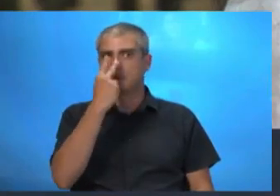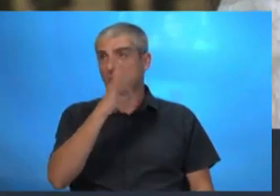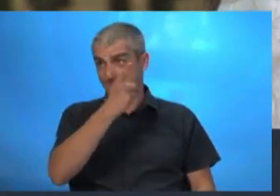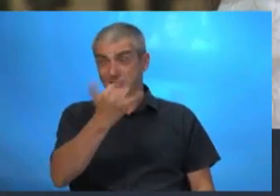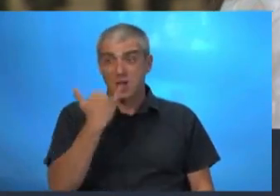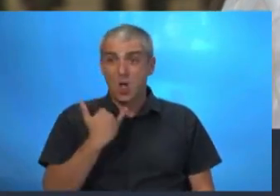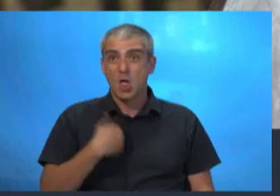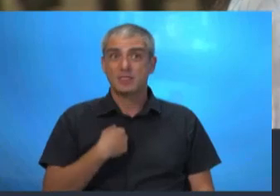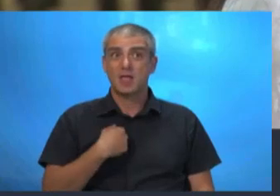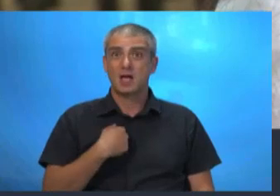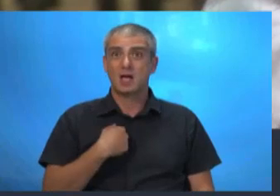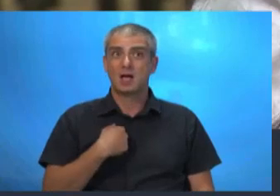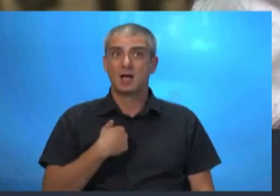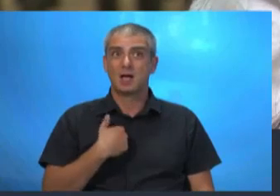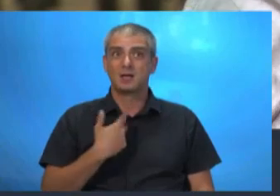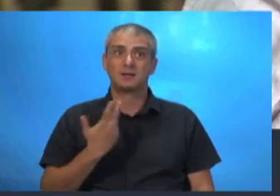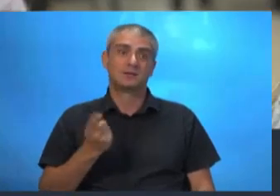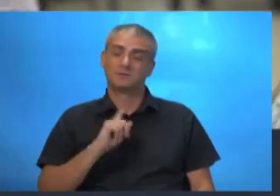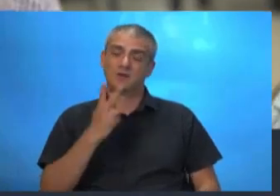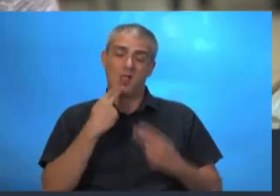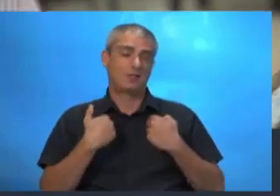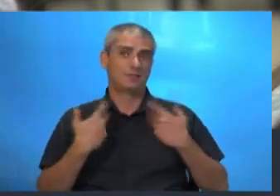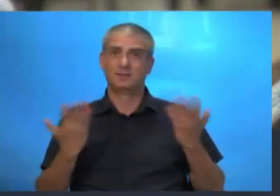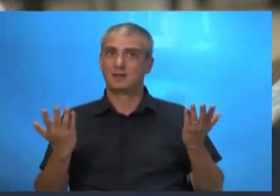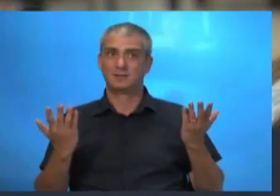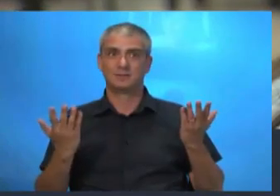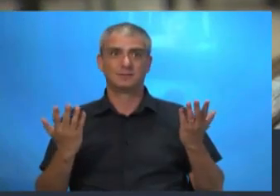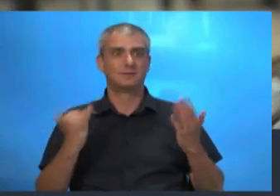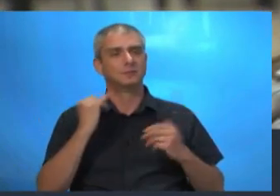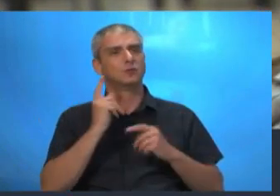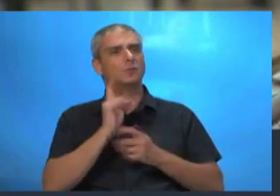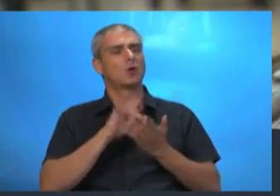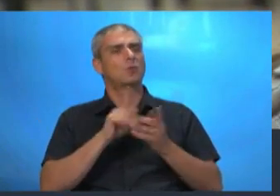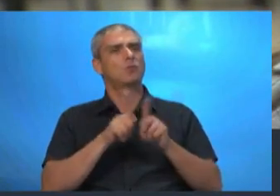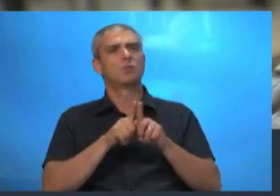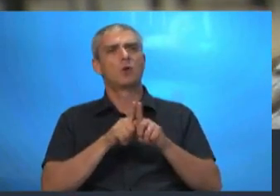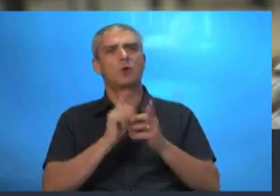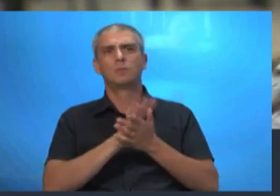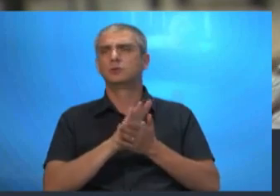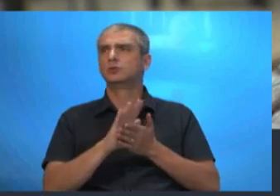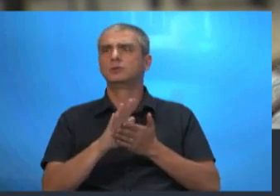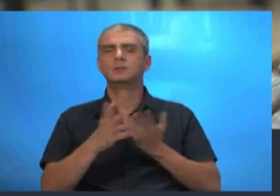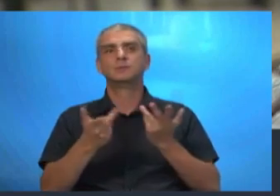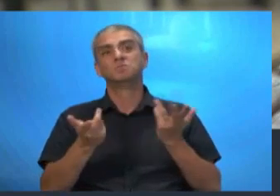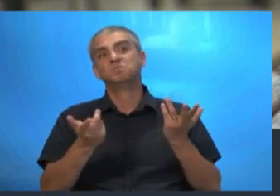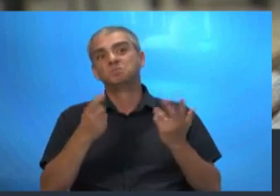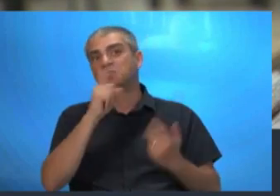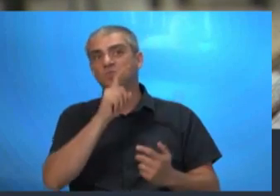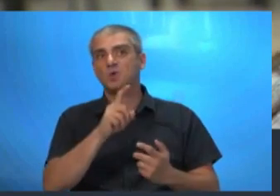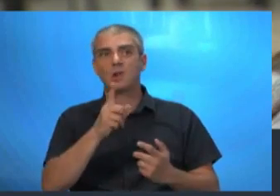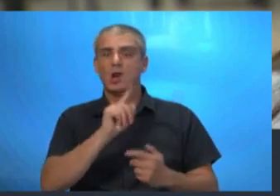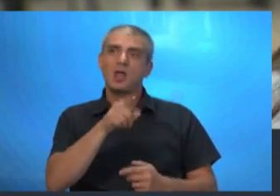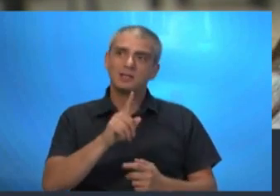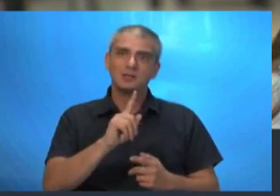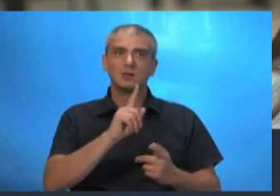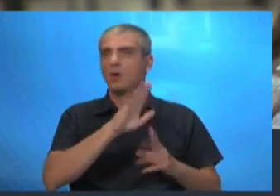מי עונה, ונו. באיזשהו מקום, כאילו זה פשוט היה טוב, אולי, כאילו, אולי זאת לא היא, אולי